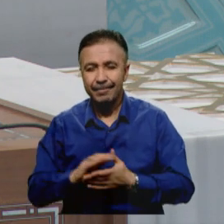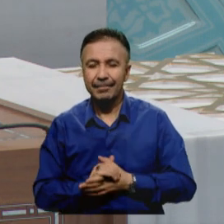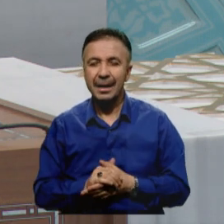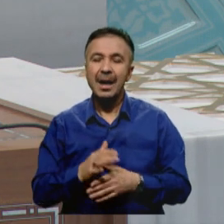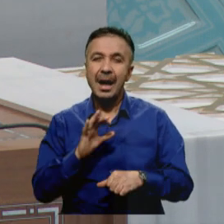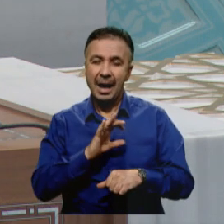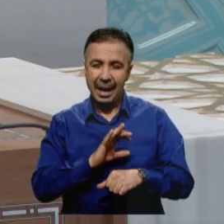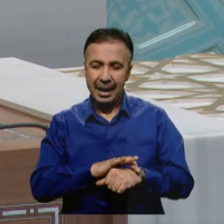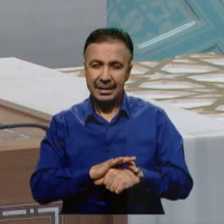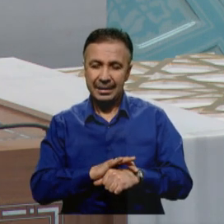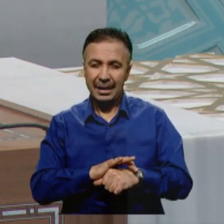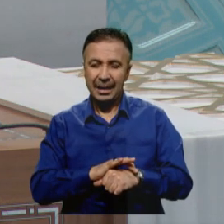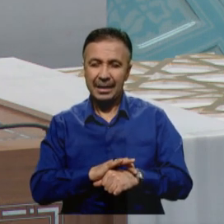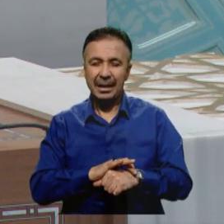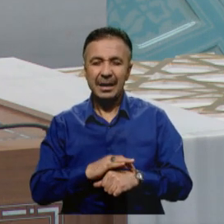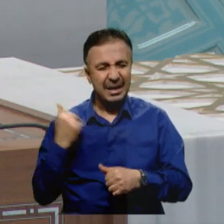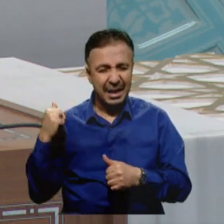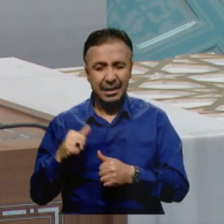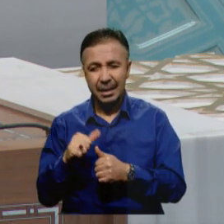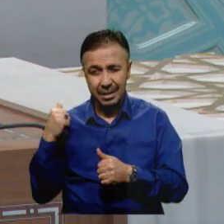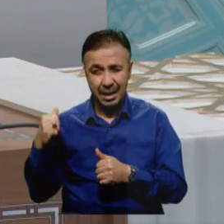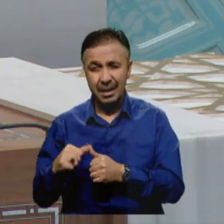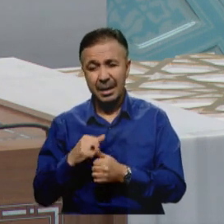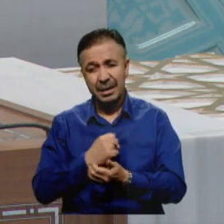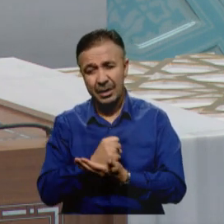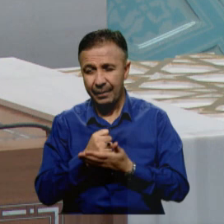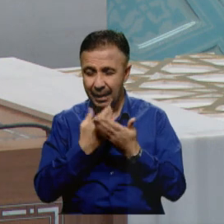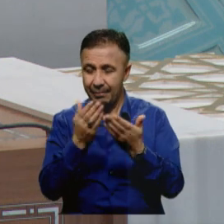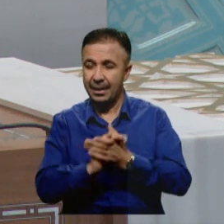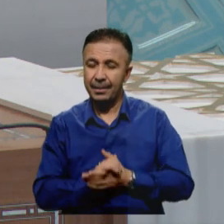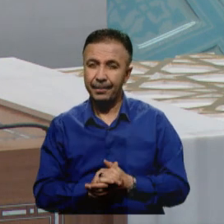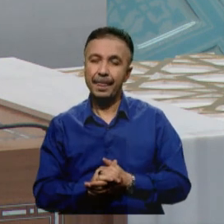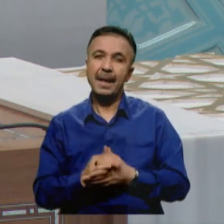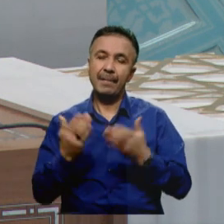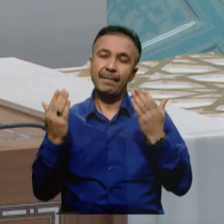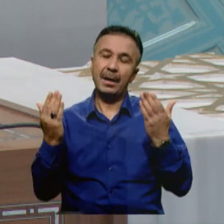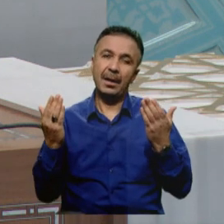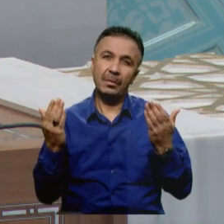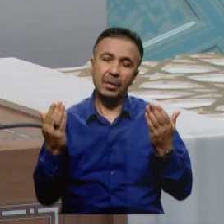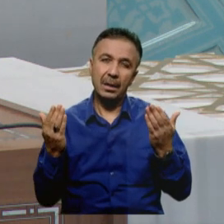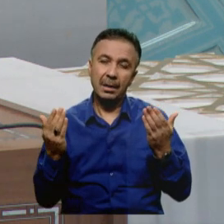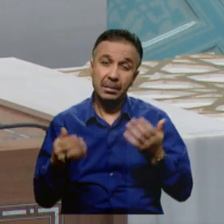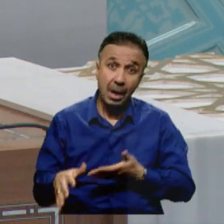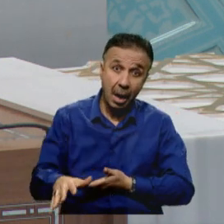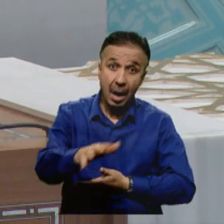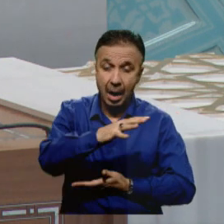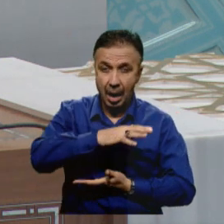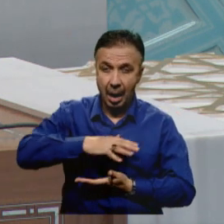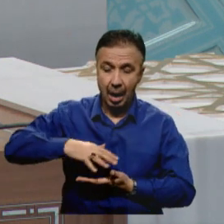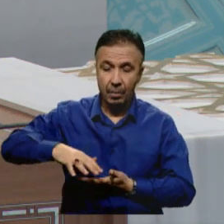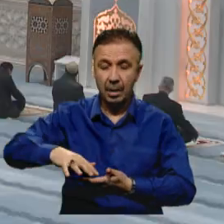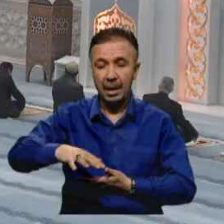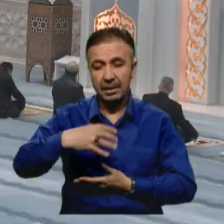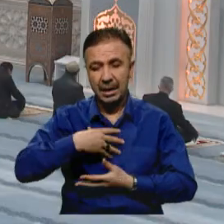Hastalarına, hastalıklarına tekrar tekrar şifalar ihsan eyle. Amin ve selamun alel murselin velhamdülillahi rabbil